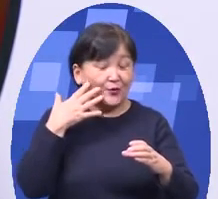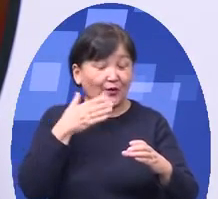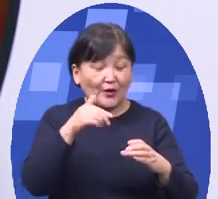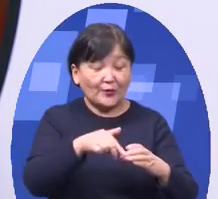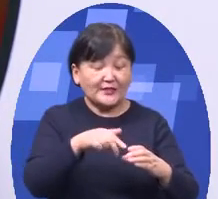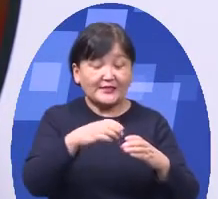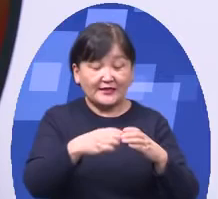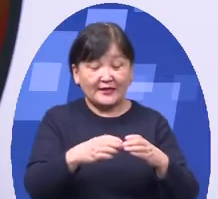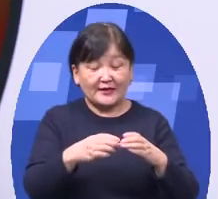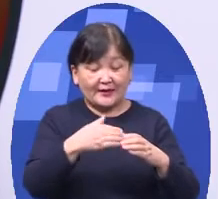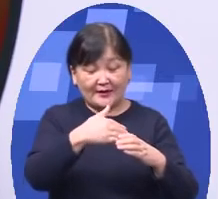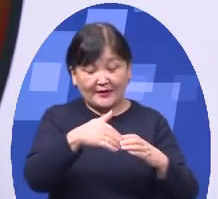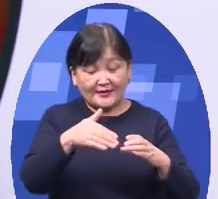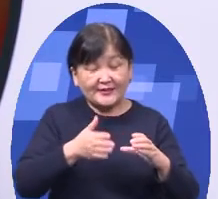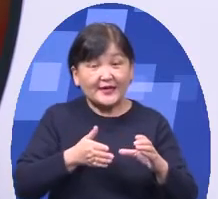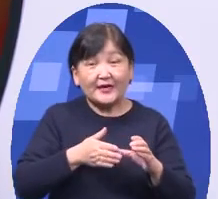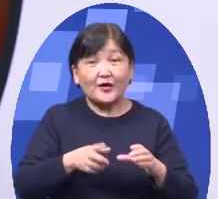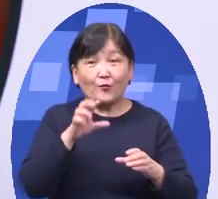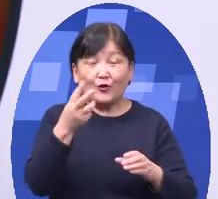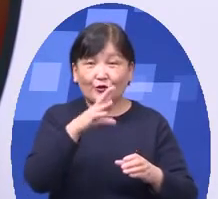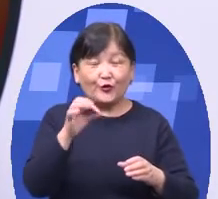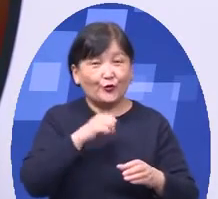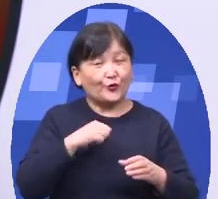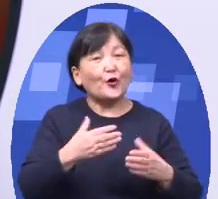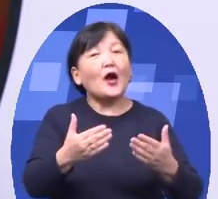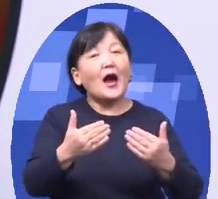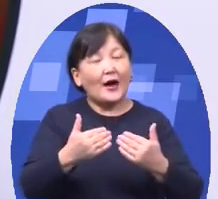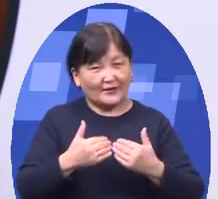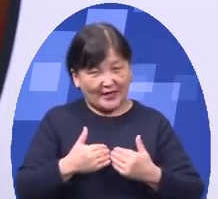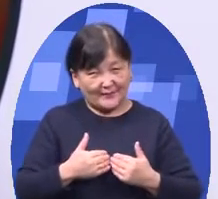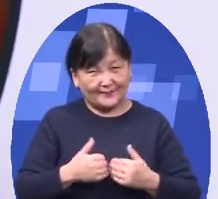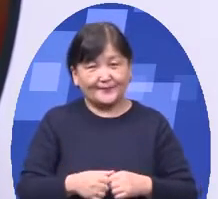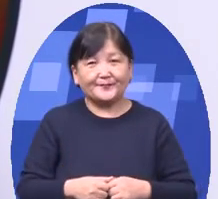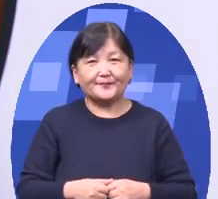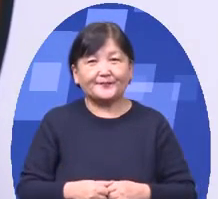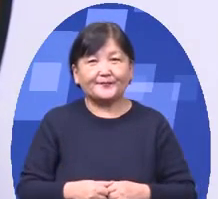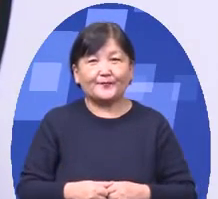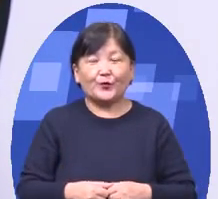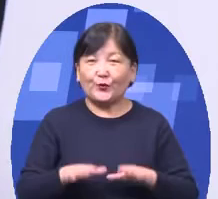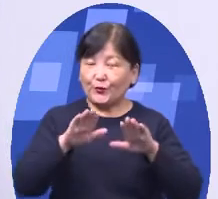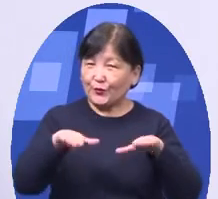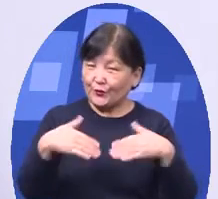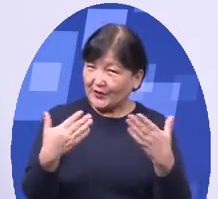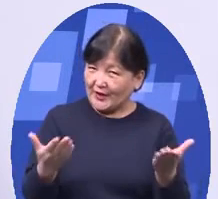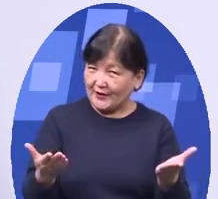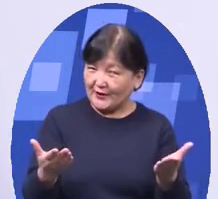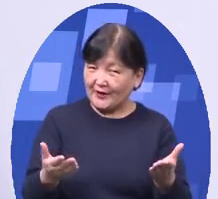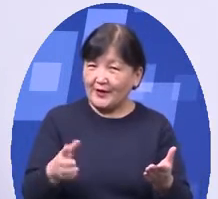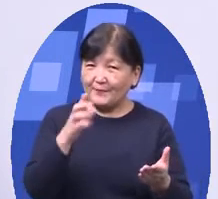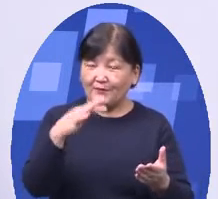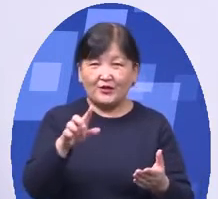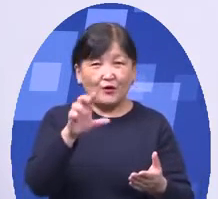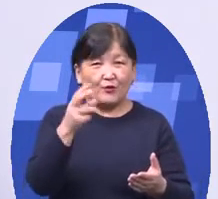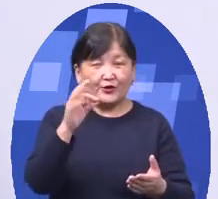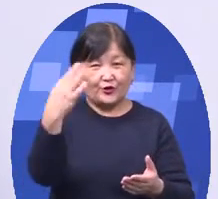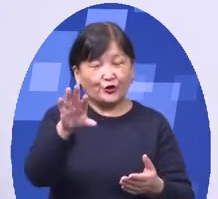хэсгийг болдоо өөрөө авлаа. Хүүхдүүдээ, бид